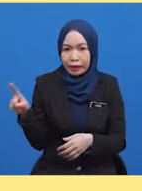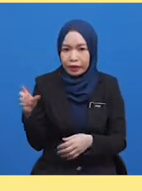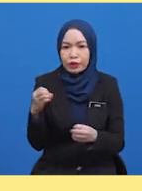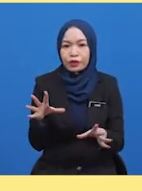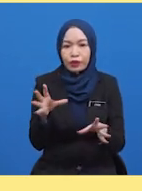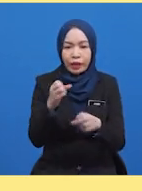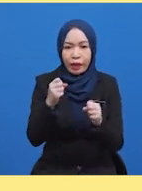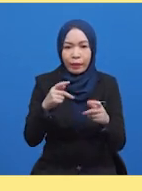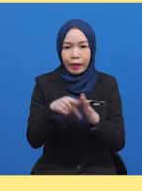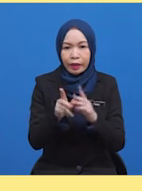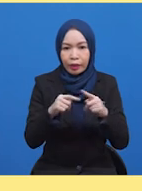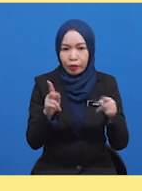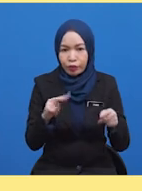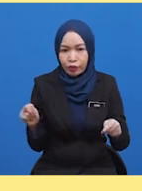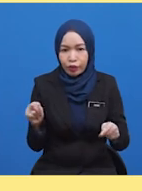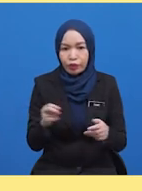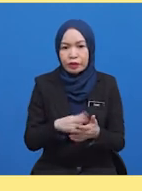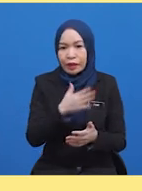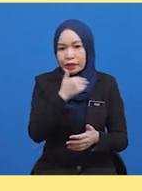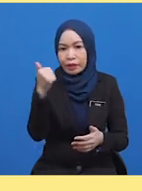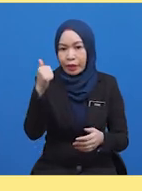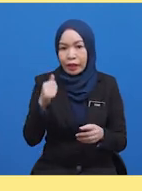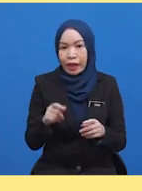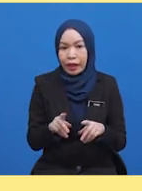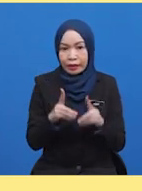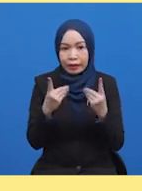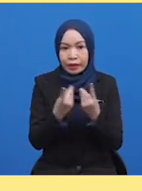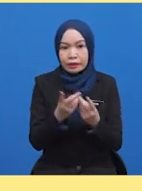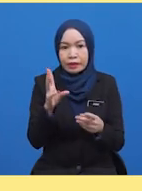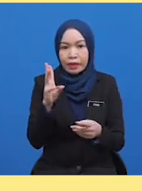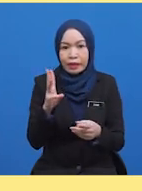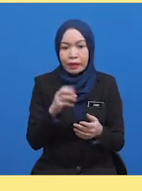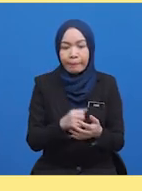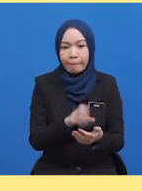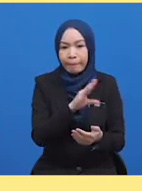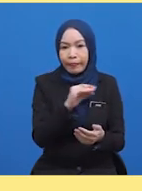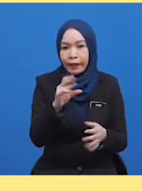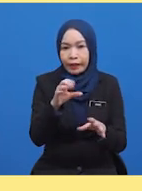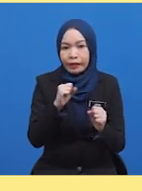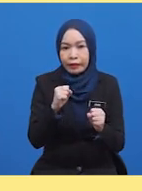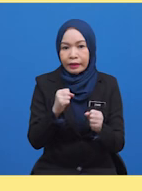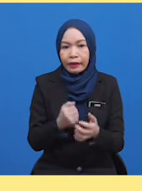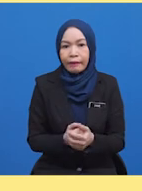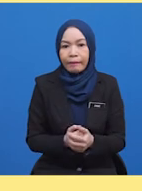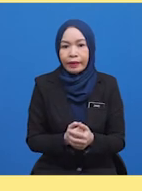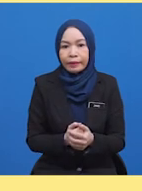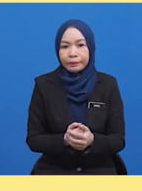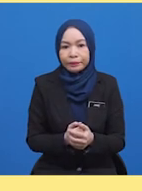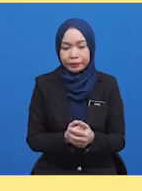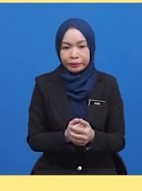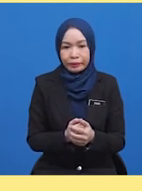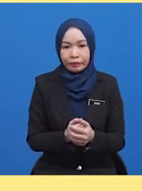di sekolah rendah kerajaan timbang phase Bapak beruntung mengadakan kenduri kesyukuran atas